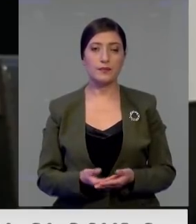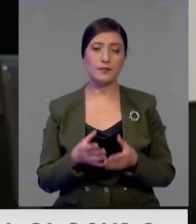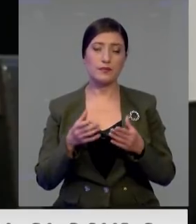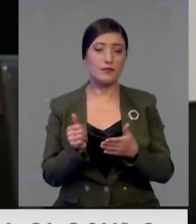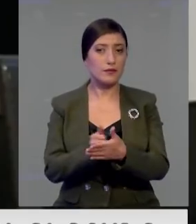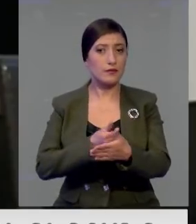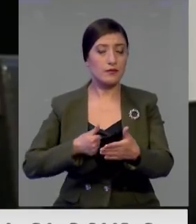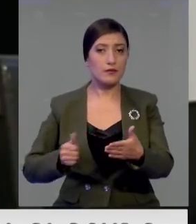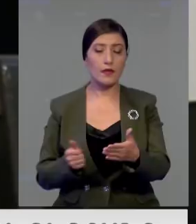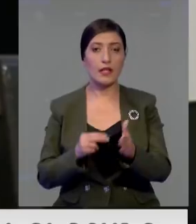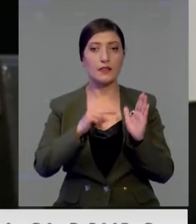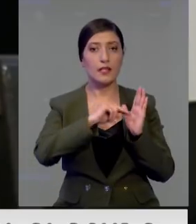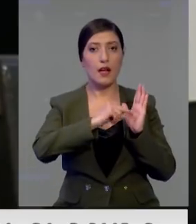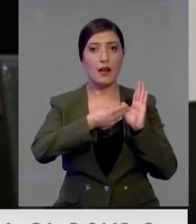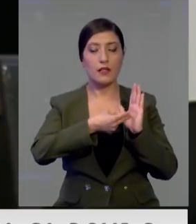ձևով